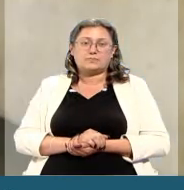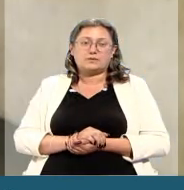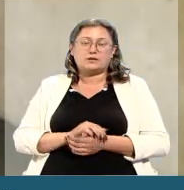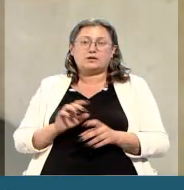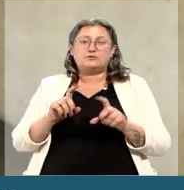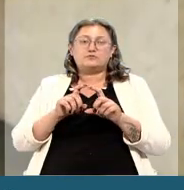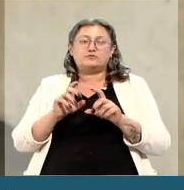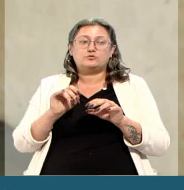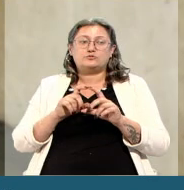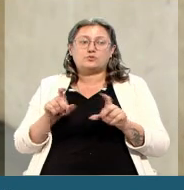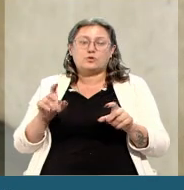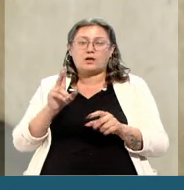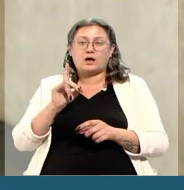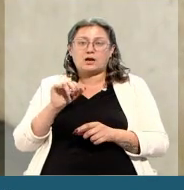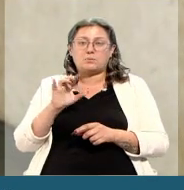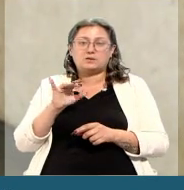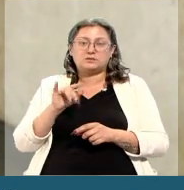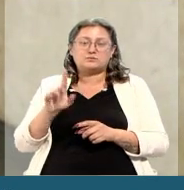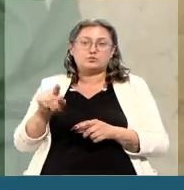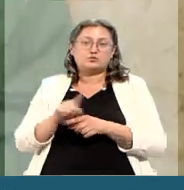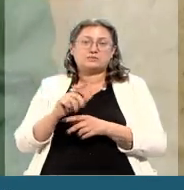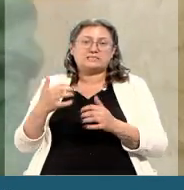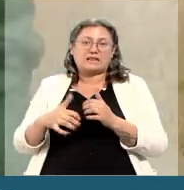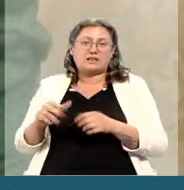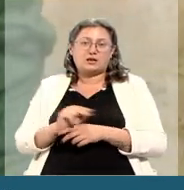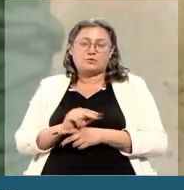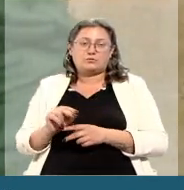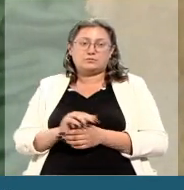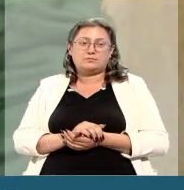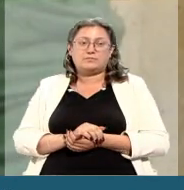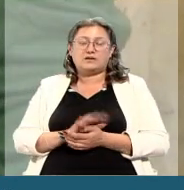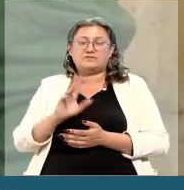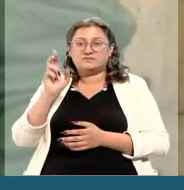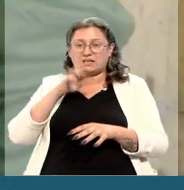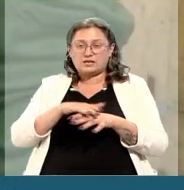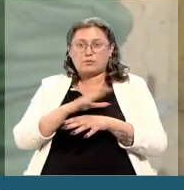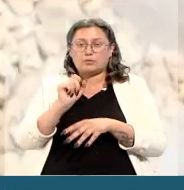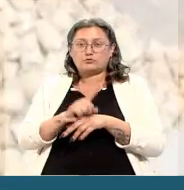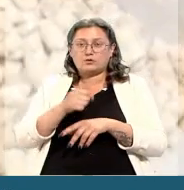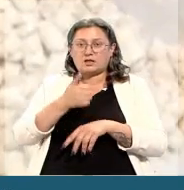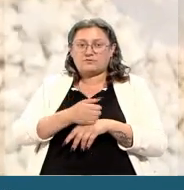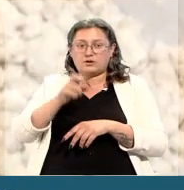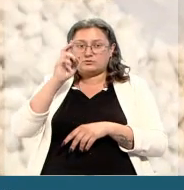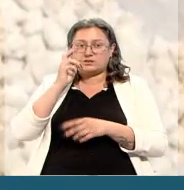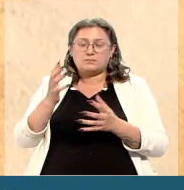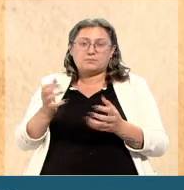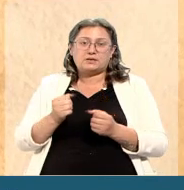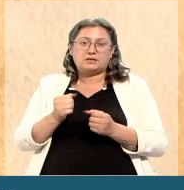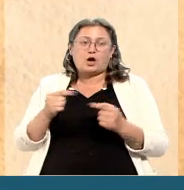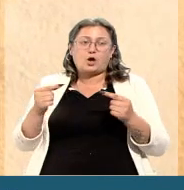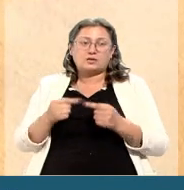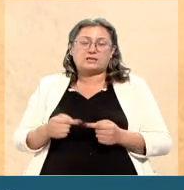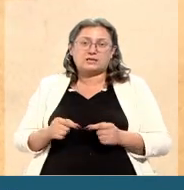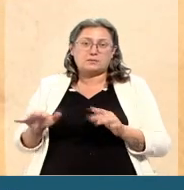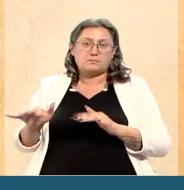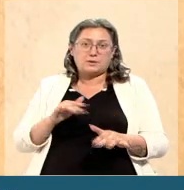басшысының тапсырмасымен экономиканың өсімін жеделдету бойынша нақты шаралар қолға алынды. Президент 2029 жылға дейін ұлттық жалпы